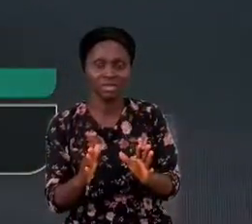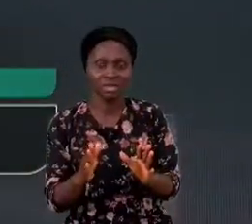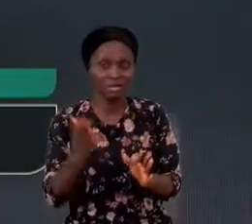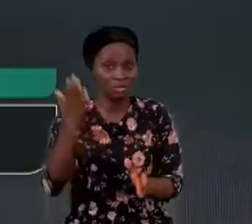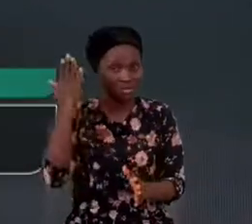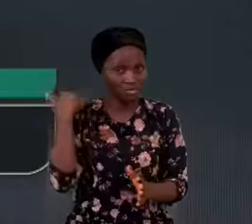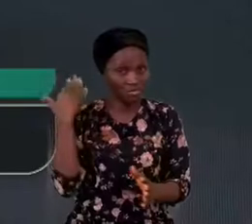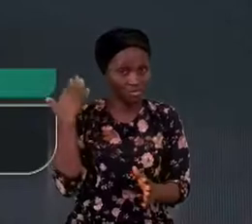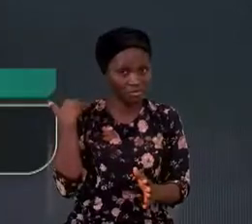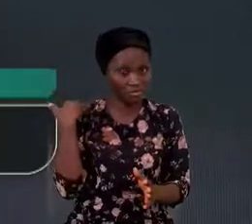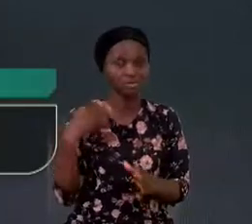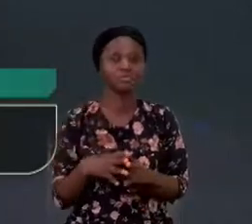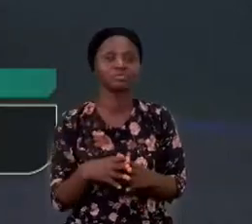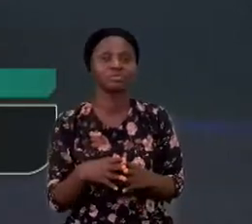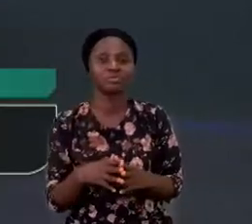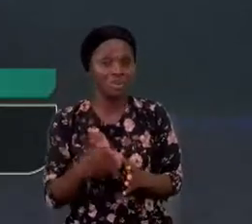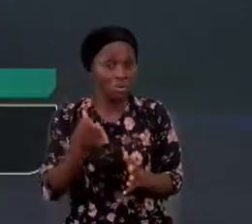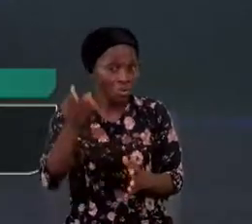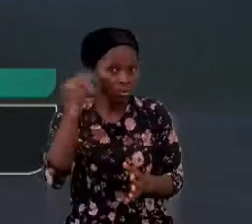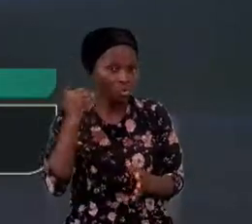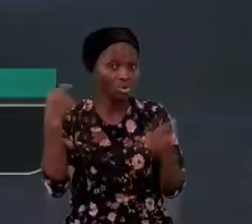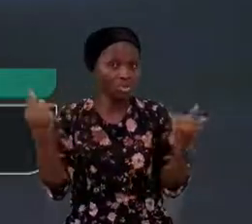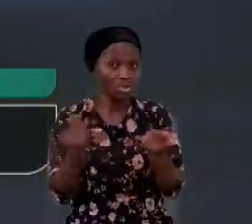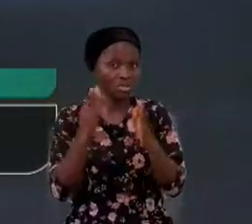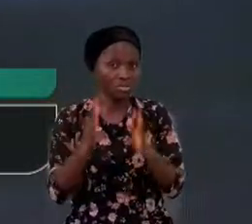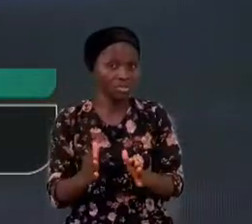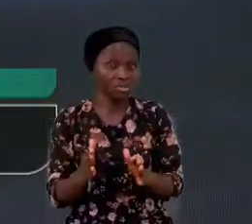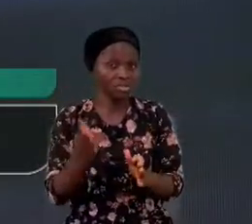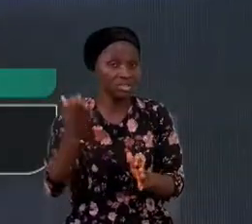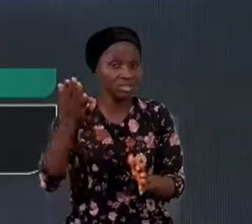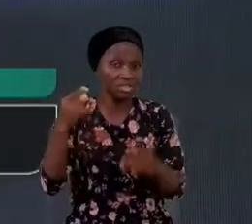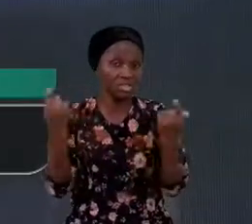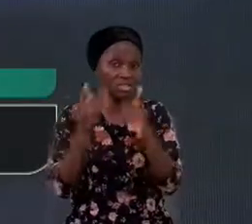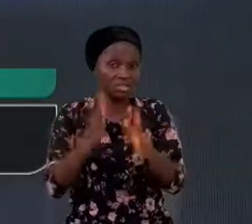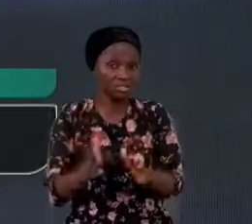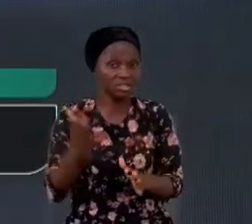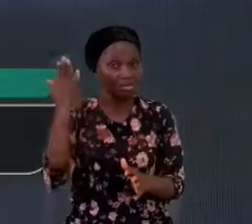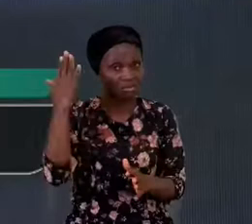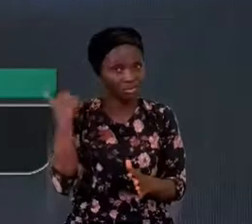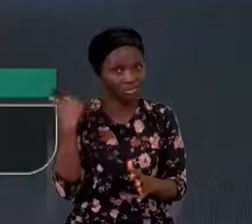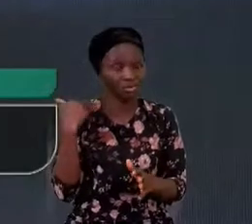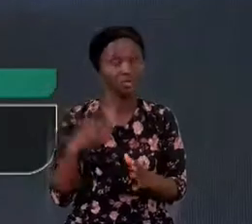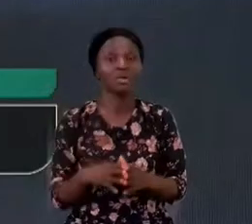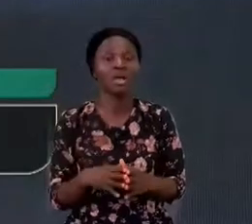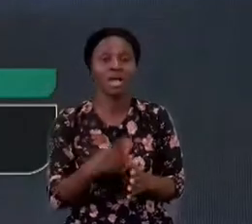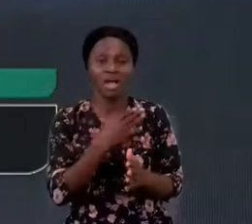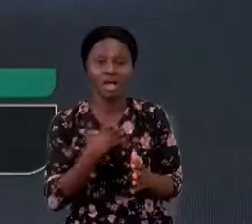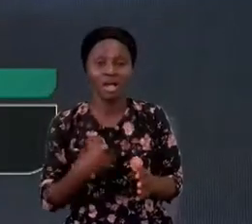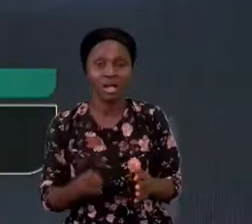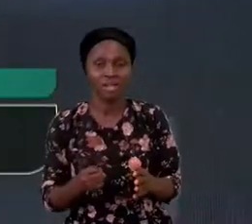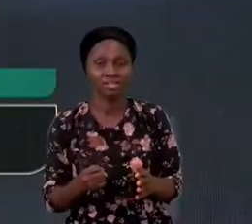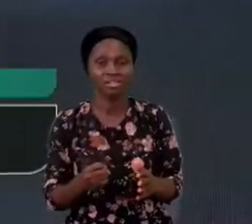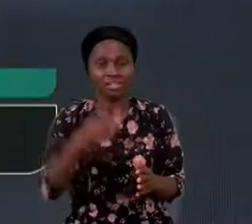plus ancien. Il n'est plus dans l'affaire des péchés. Tout ce qu'il fait maintenant, c'est qu'il aime ce qui est juste, ce qui est bon, ce qui